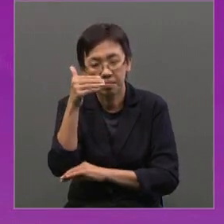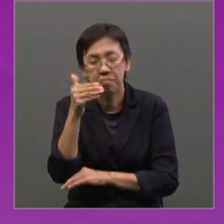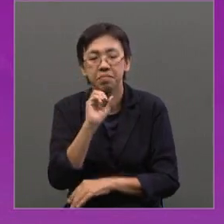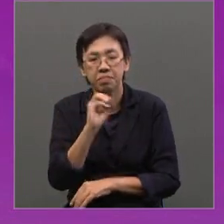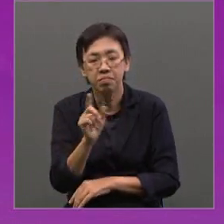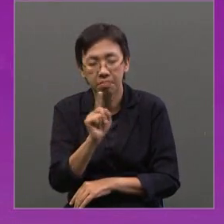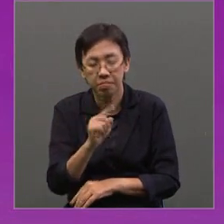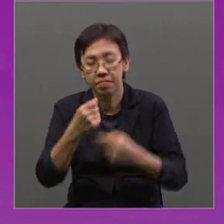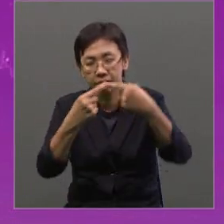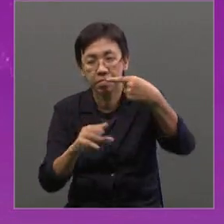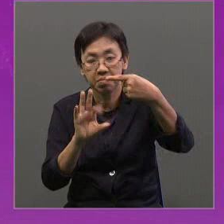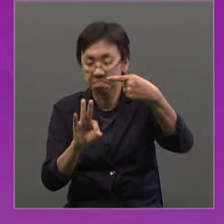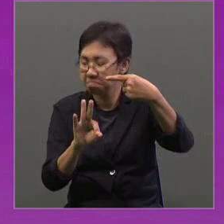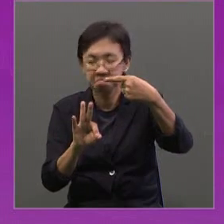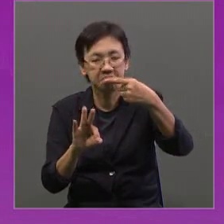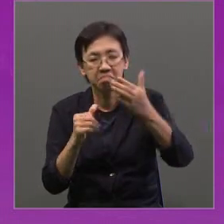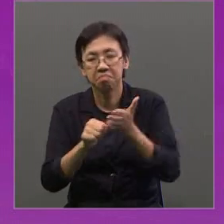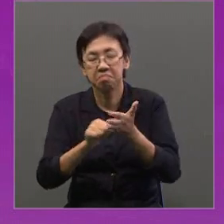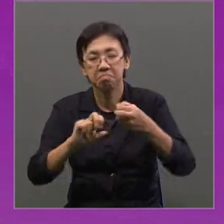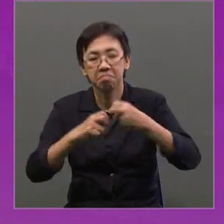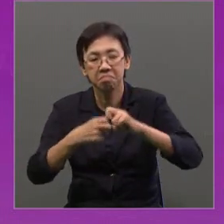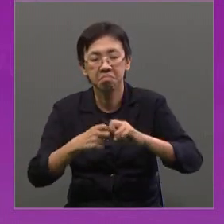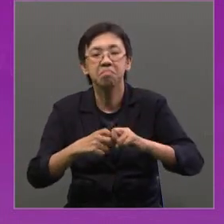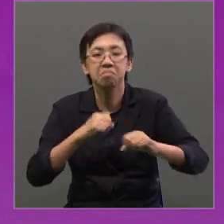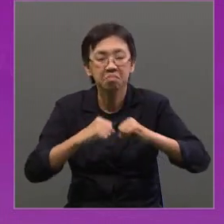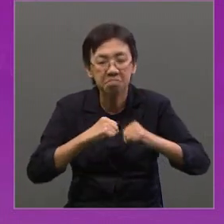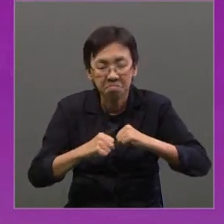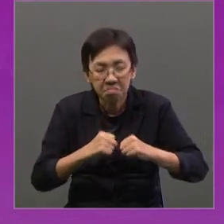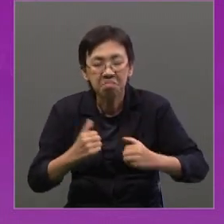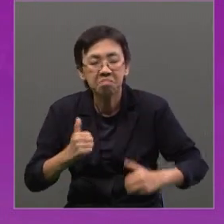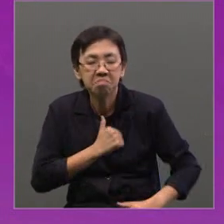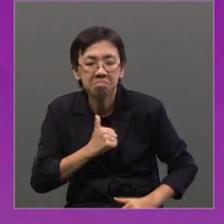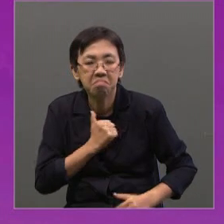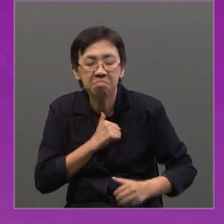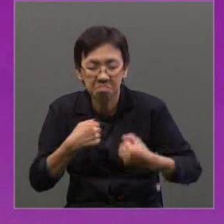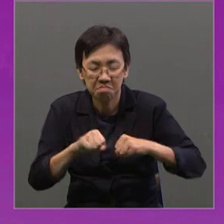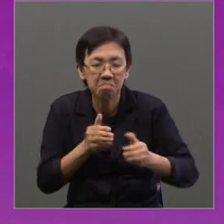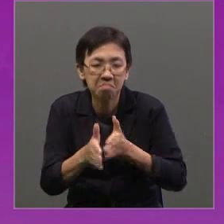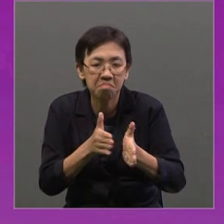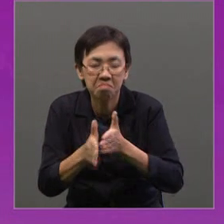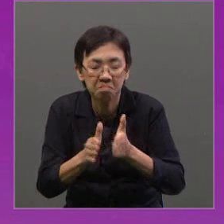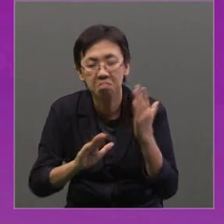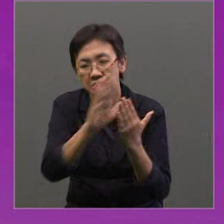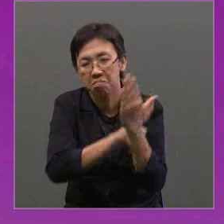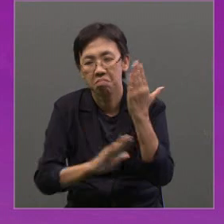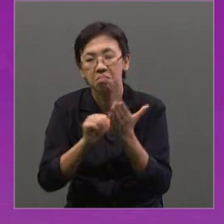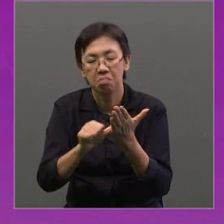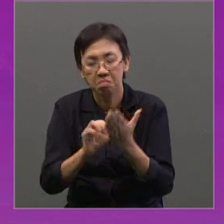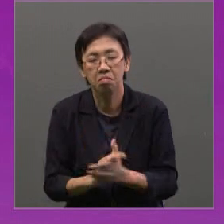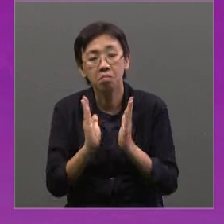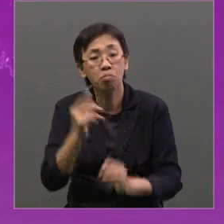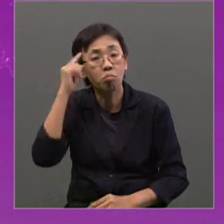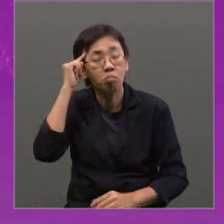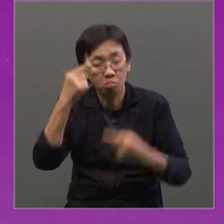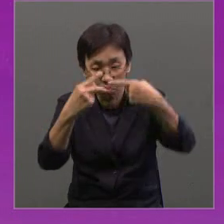ย้ำก้าวมาตรการเข้มที่จะมาแก้ปัญหาเด็กแว้นทั่วประเทศมีอยู่ข้อมูลหนึ่งที่น่าสนใจแล้วก็หลายคนอาจ